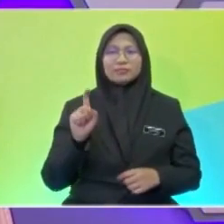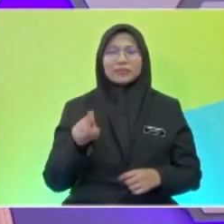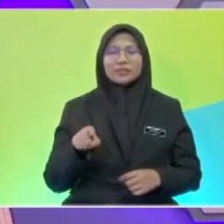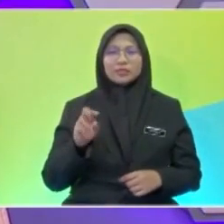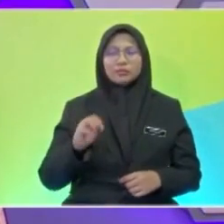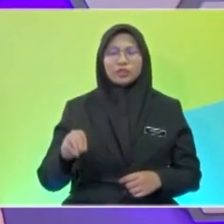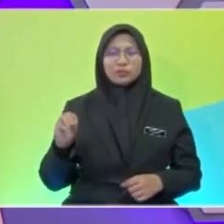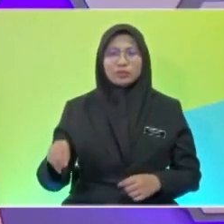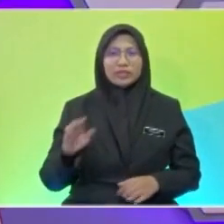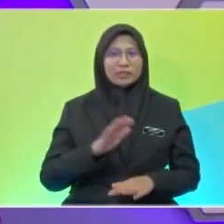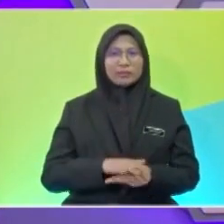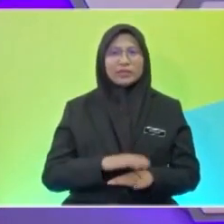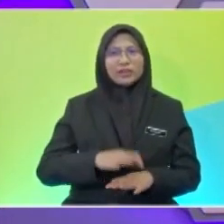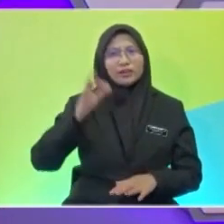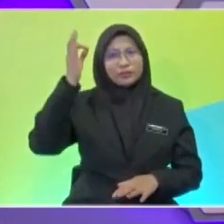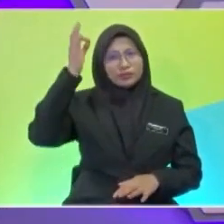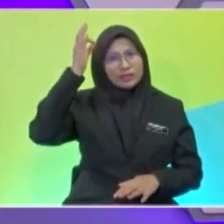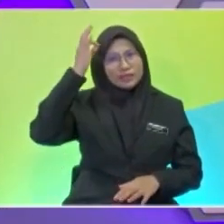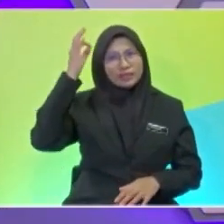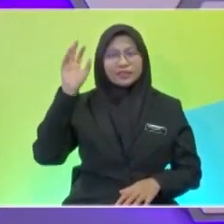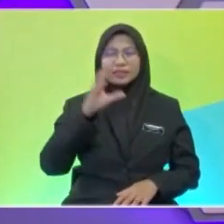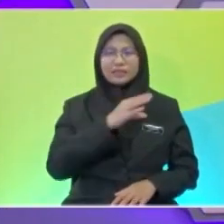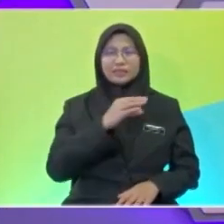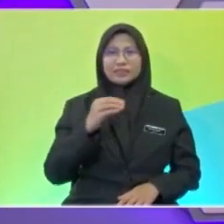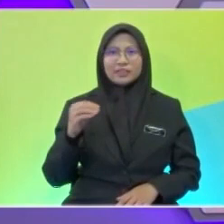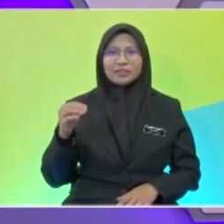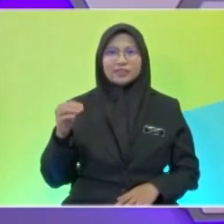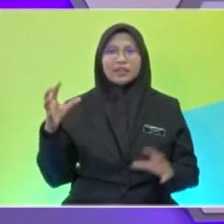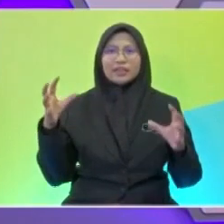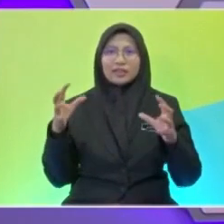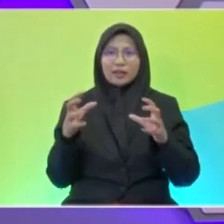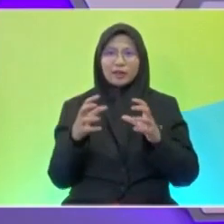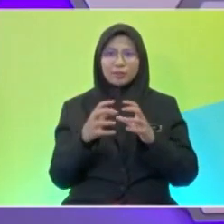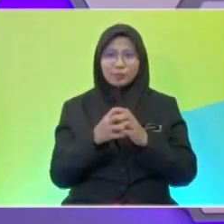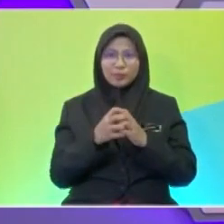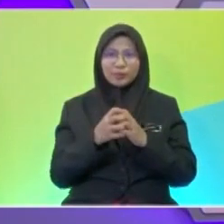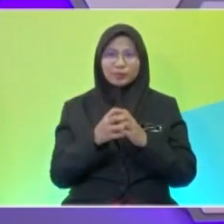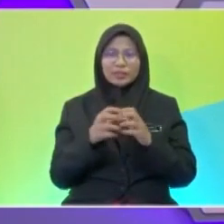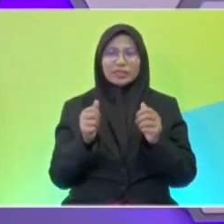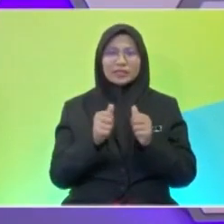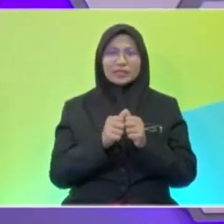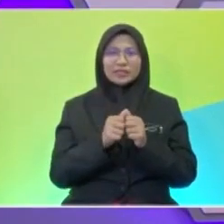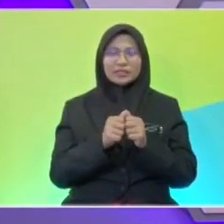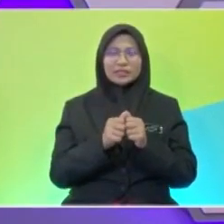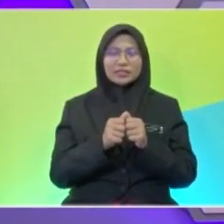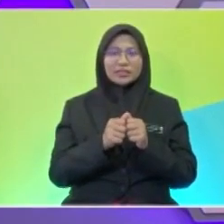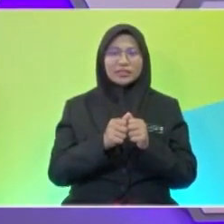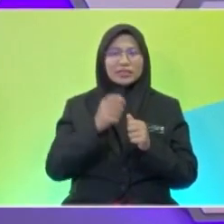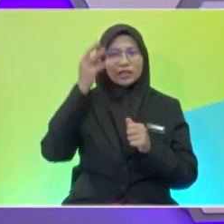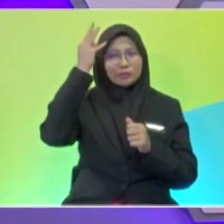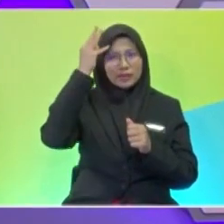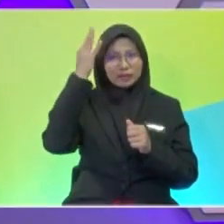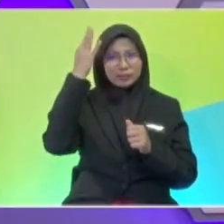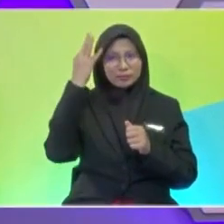soal dan perlu mengaitkan soal-soalan dengan situasi situasi bagi soal dan dikaitkan dengan